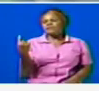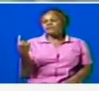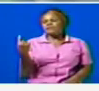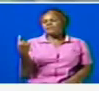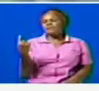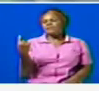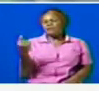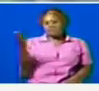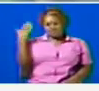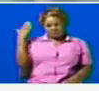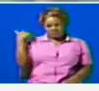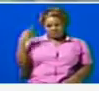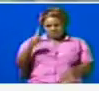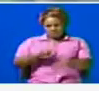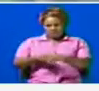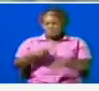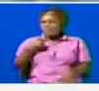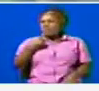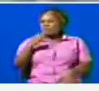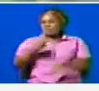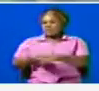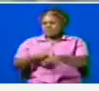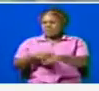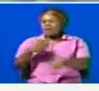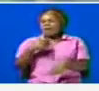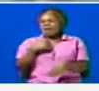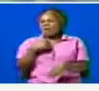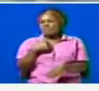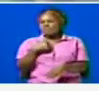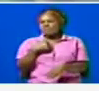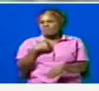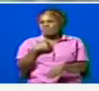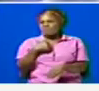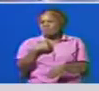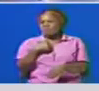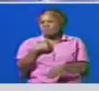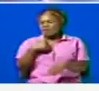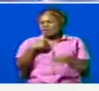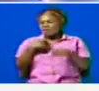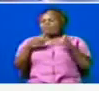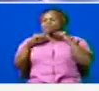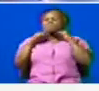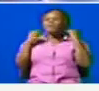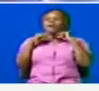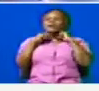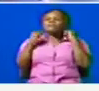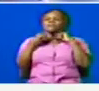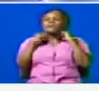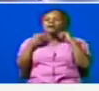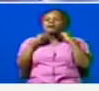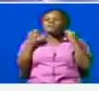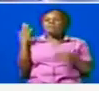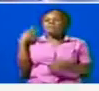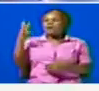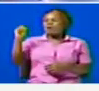ndipo tusikizane. Zamani nyakati za Mzee Moi kulikuwa na maaskofu marehemu Alexander Kipsang Muge